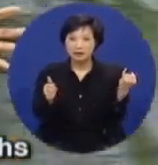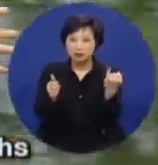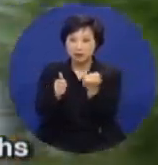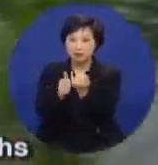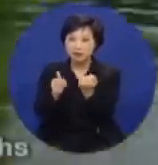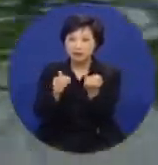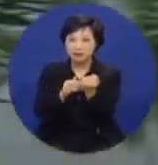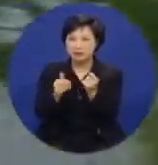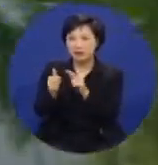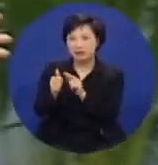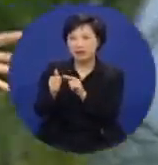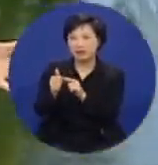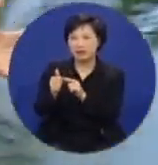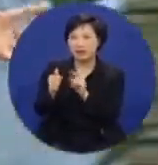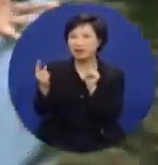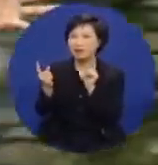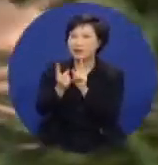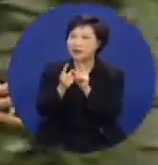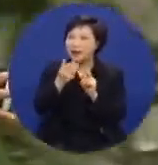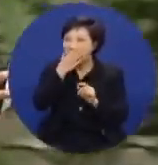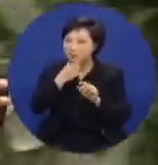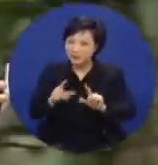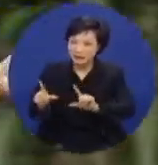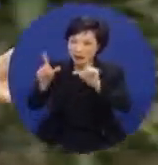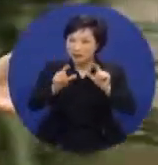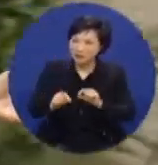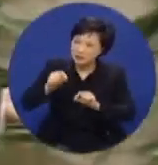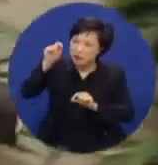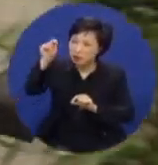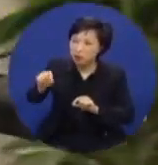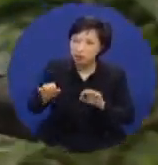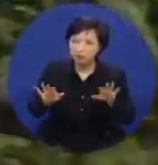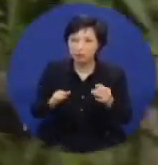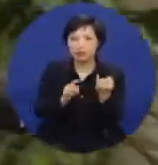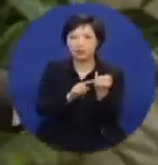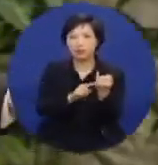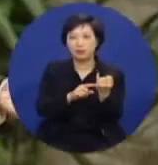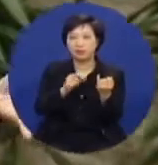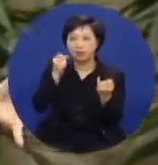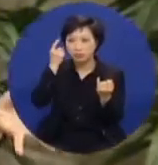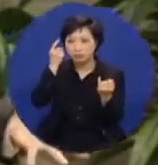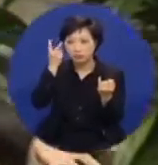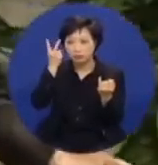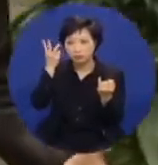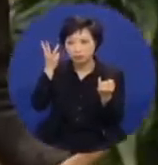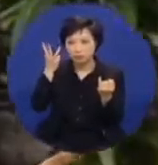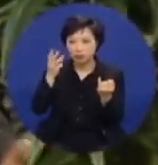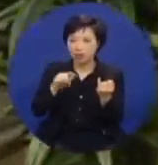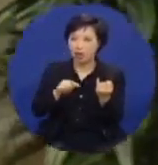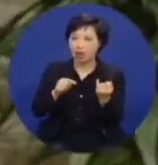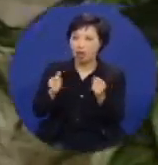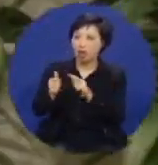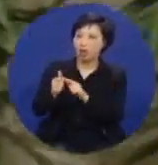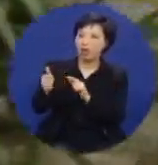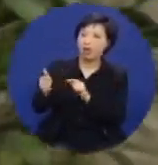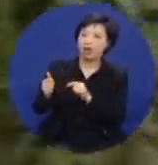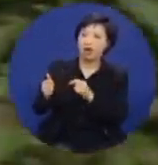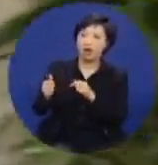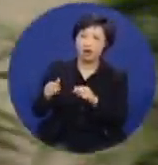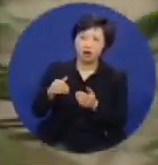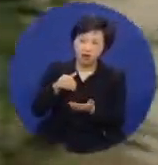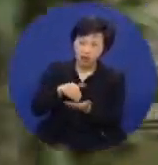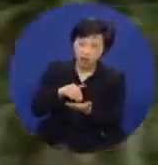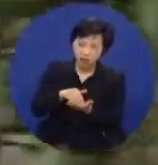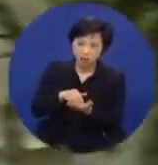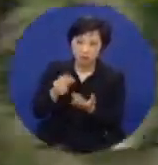만나면 요건 행복하려고 점이 숙달 살아보니까 어쩌다 처럼 것만 난나 모르겠고 참가